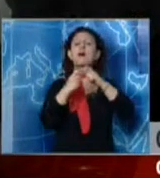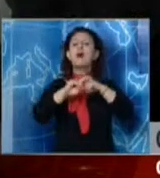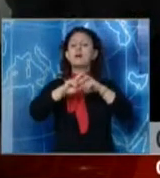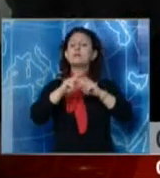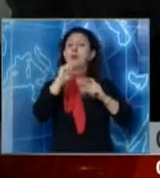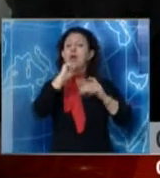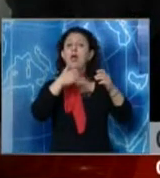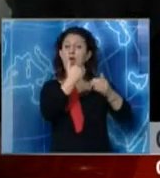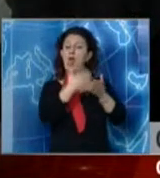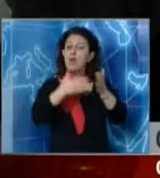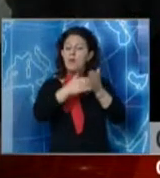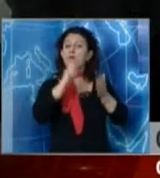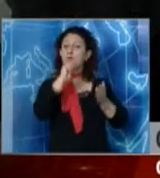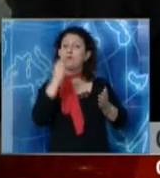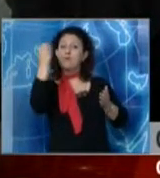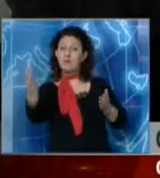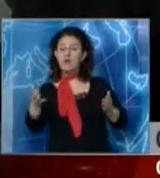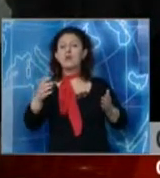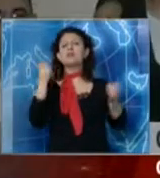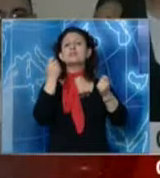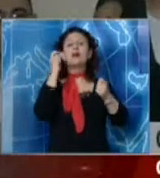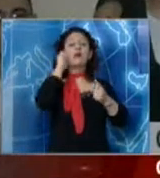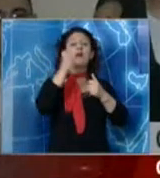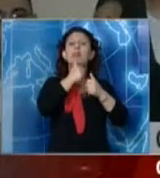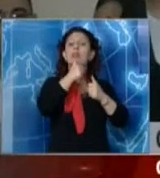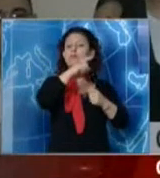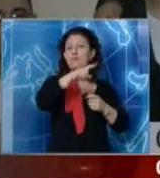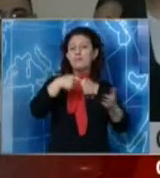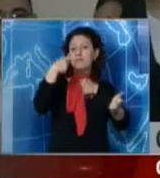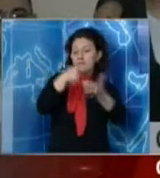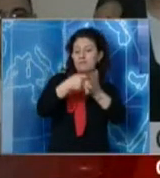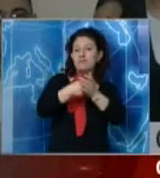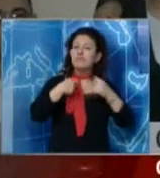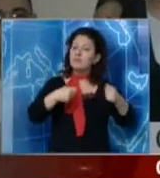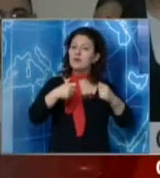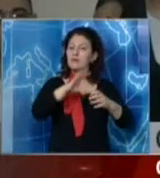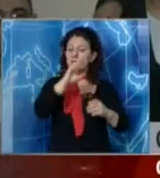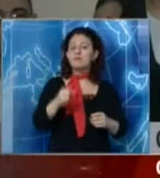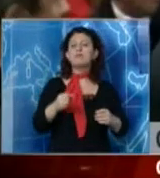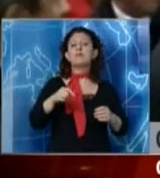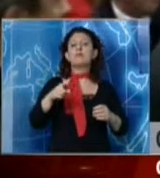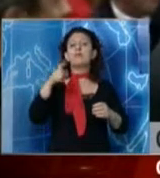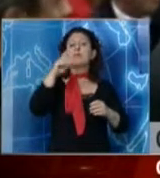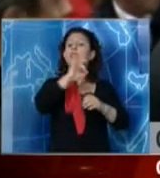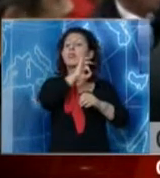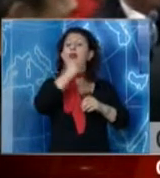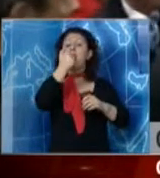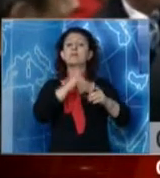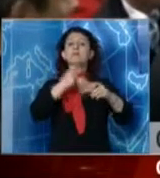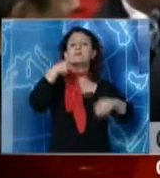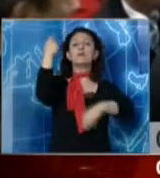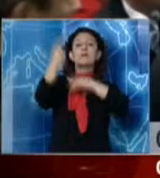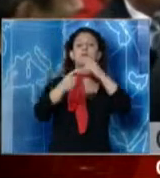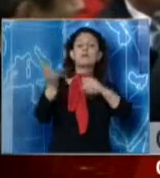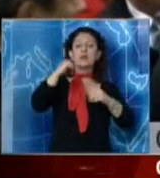ameliyat sözü veren iş adamı Süleyman Karaman, Seher'in ameliyat geçirmeye elverişli hale gelmesinin ardından tam 6 yıl sonra